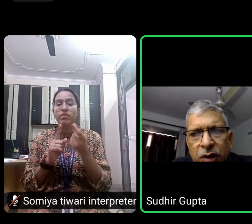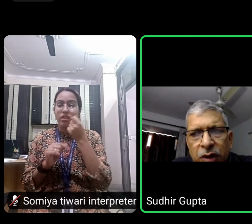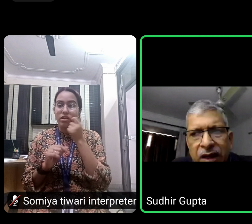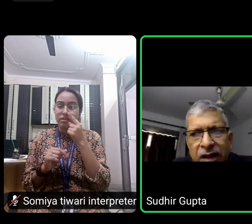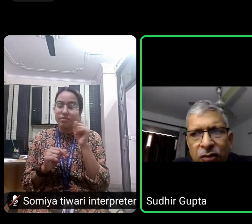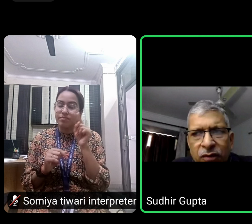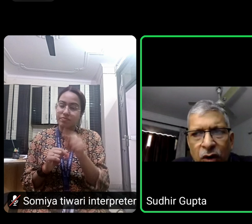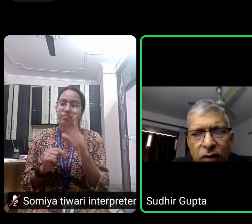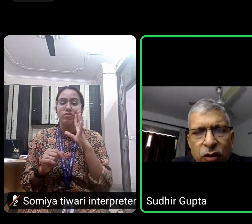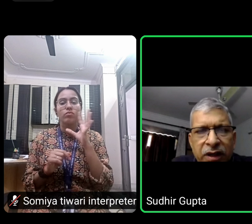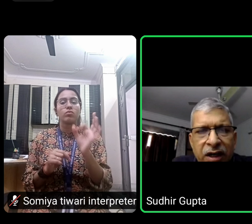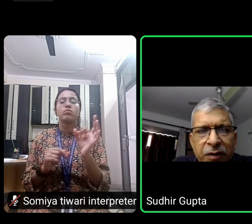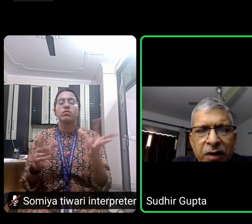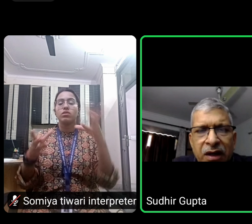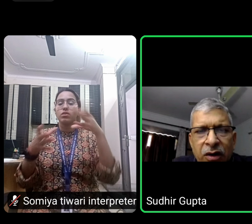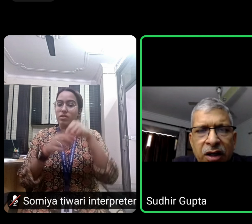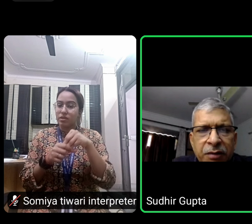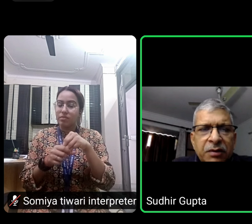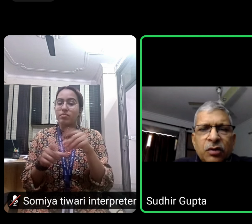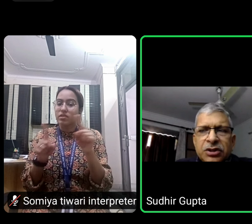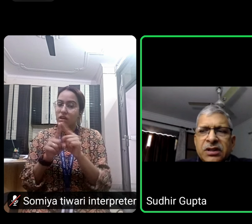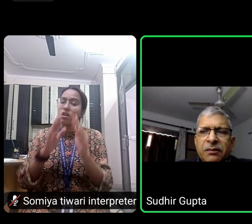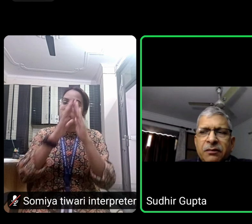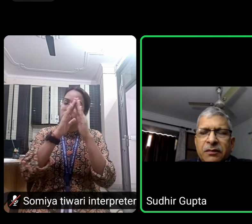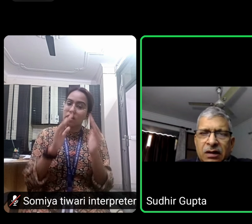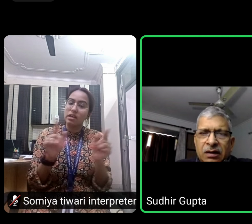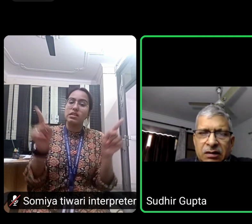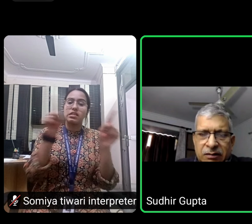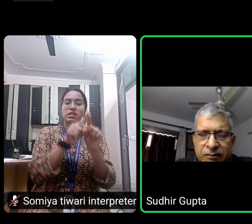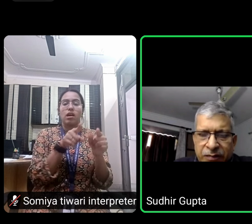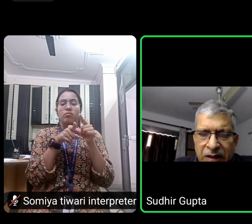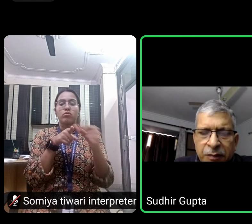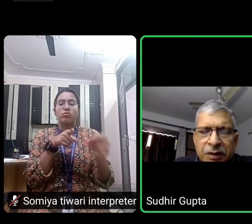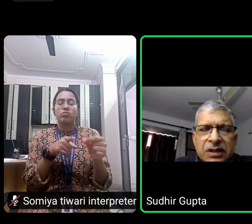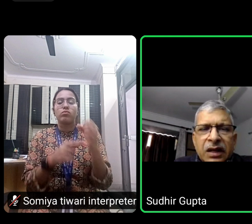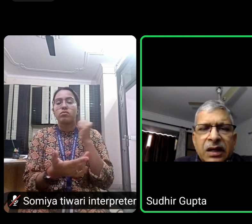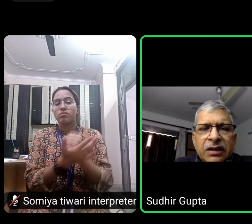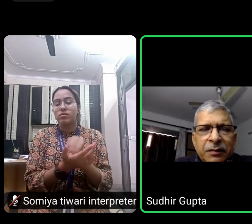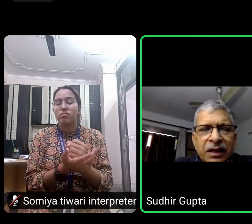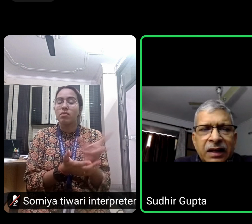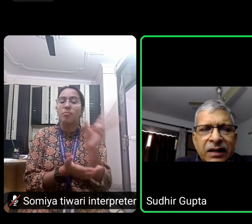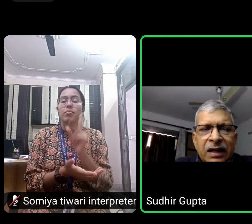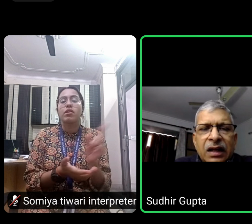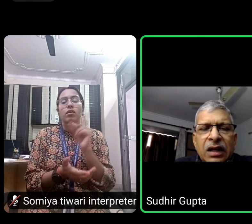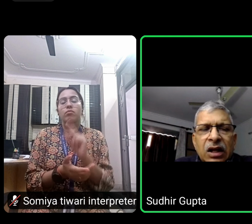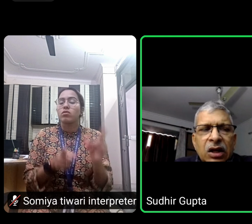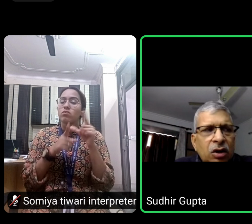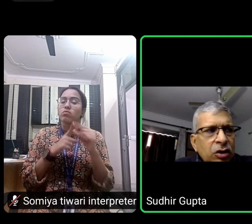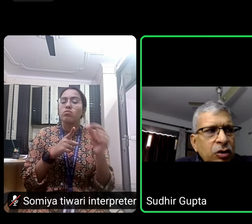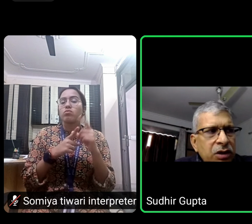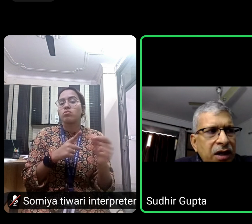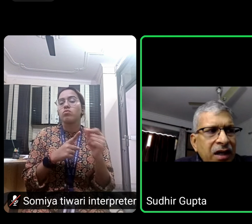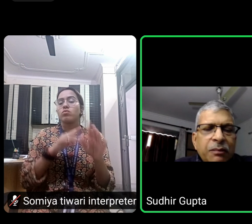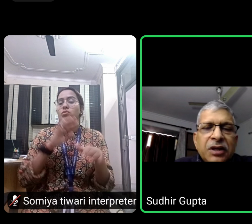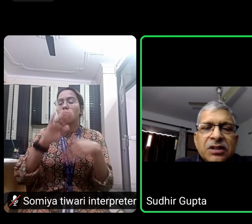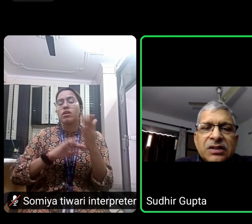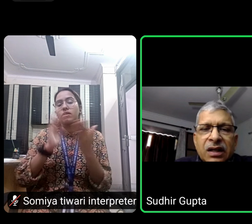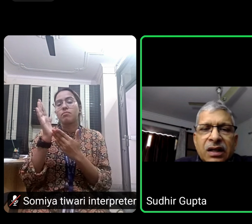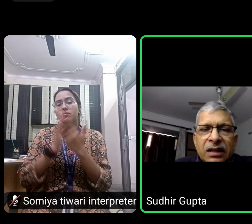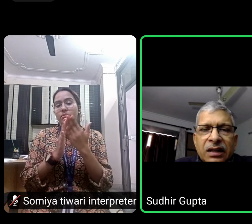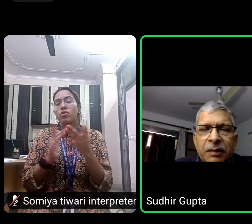बहुत जरूरी है कि वो इन्वॉल्व हो थेरेपी में और घर पे भी वो चीजें रिपीट करें जैसे बताया जाए। और दूसरा है